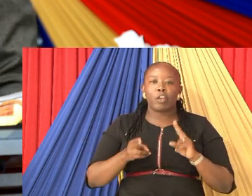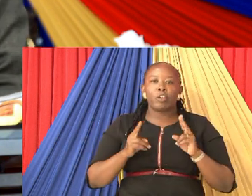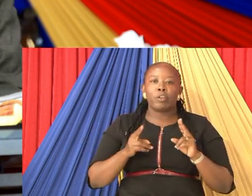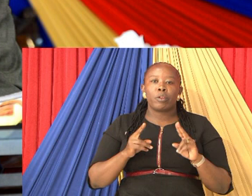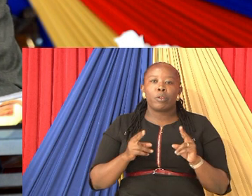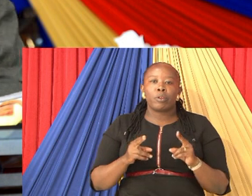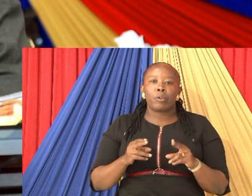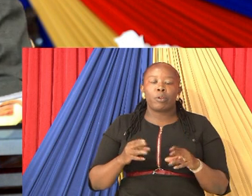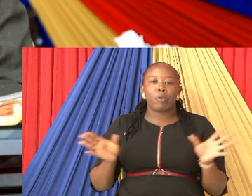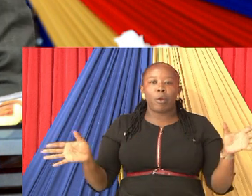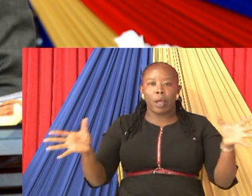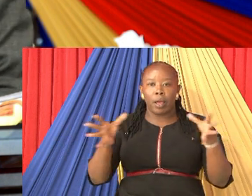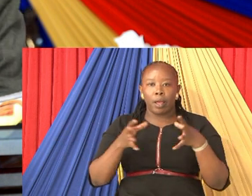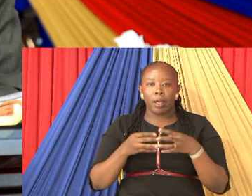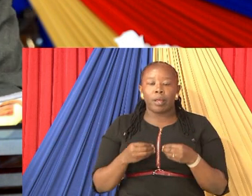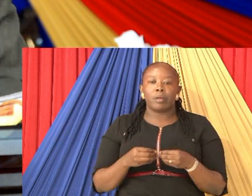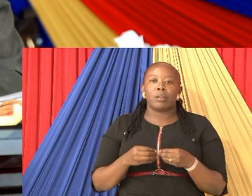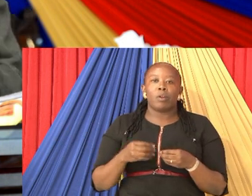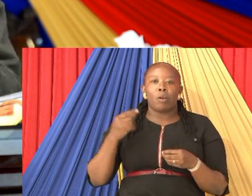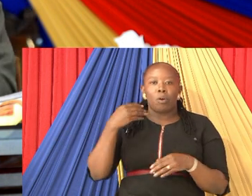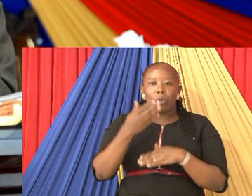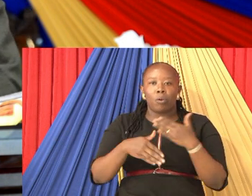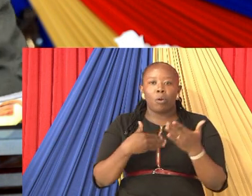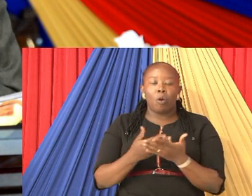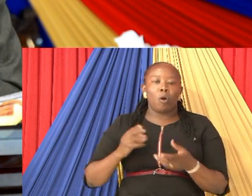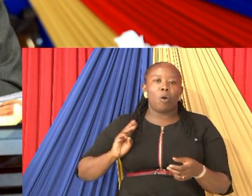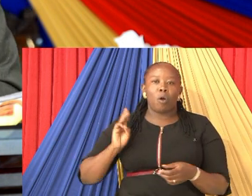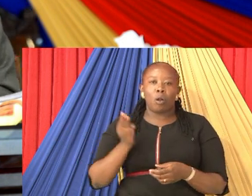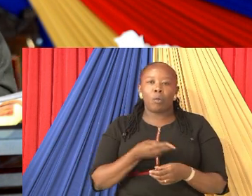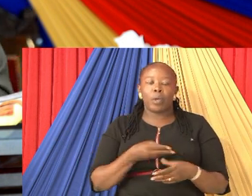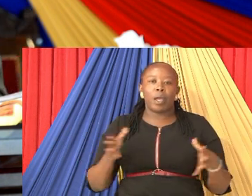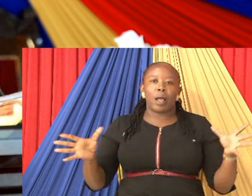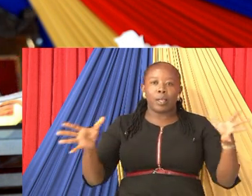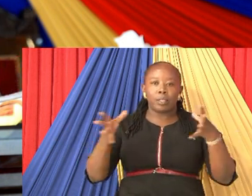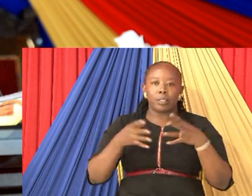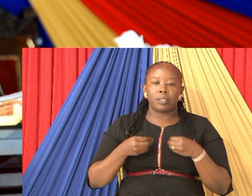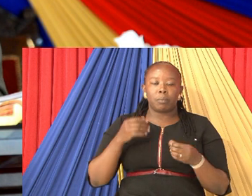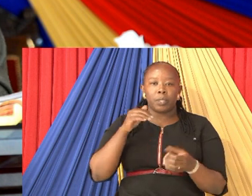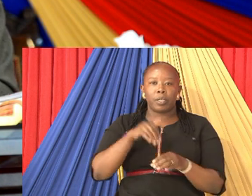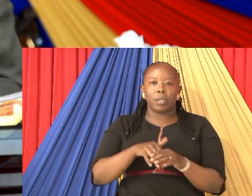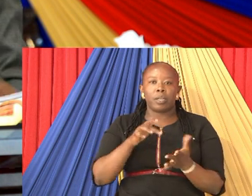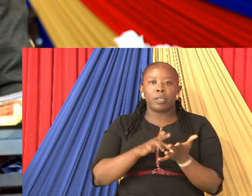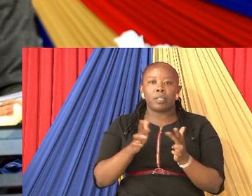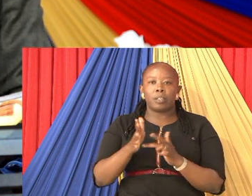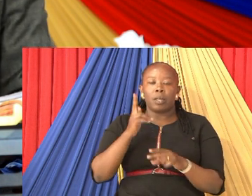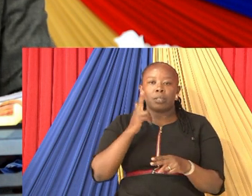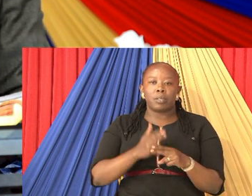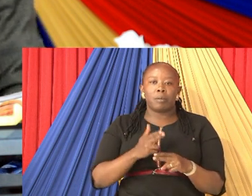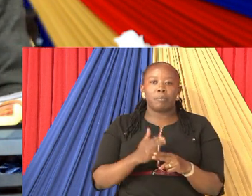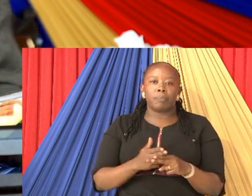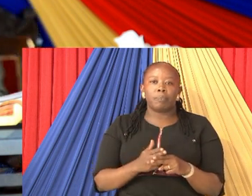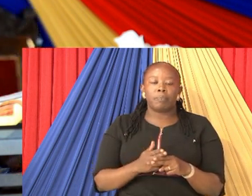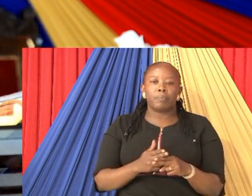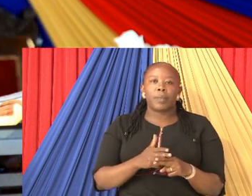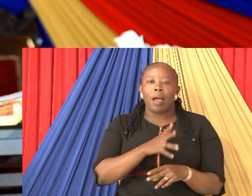zaka za kukushukuru, zaka za upendo, zote twazipokea kwa utukufu katika jina la Yesu. Na kuomba kwamba Mungu